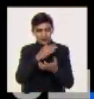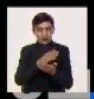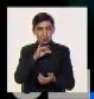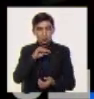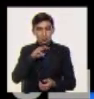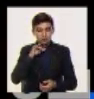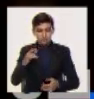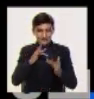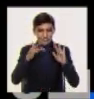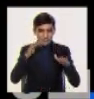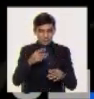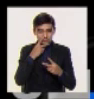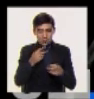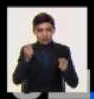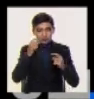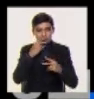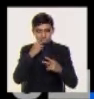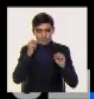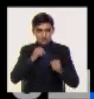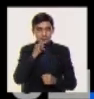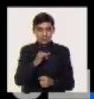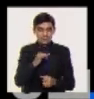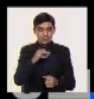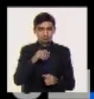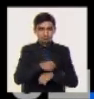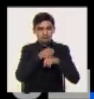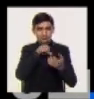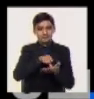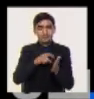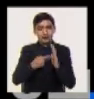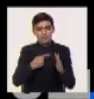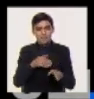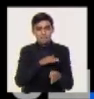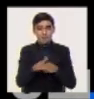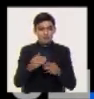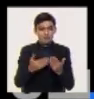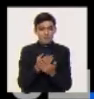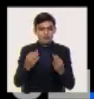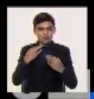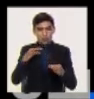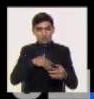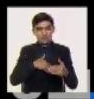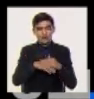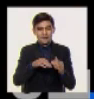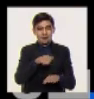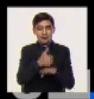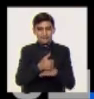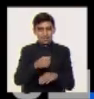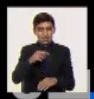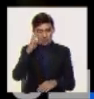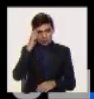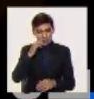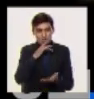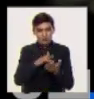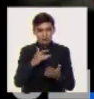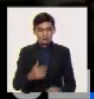YouTube-каналов «Азатык», «Тескабар Ньюс». Митингующие требуют, чтобы им предоставили полную информацию об отставке главы города.